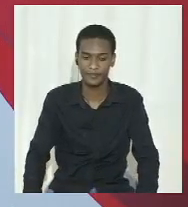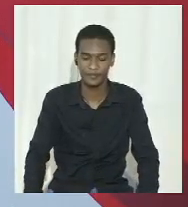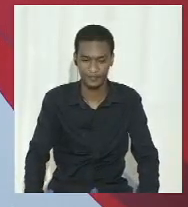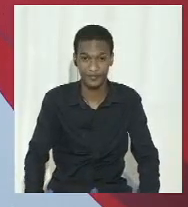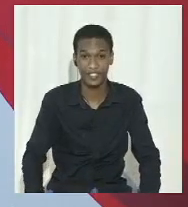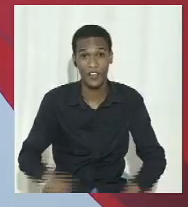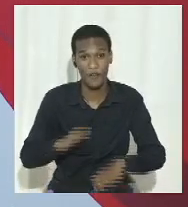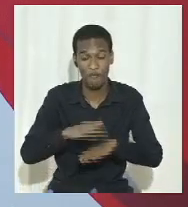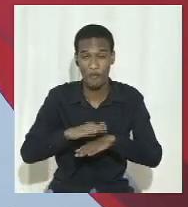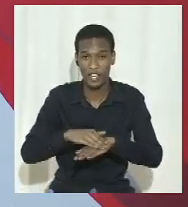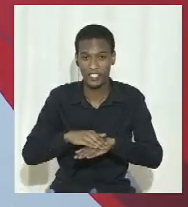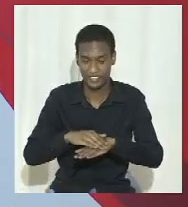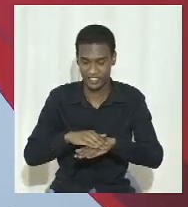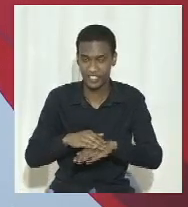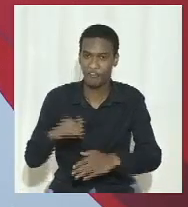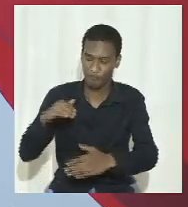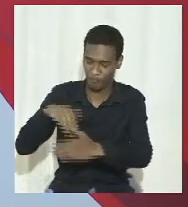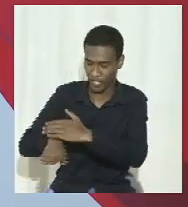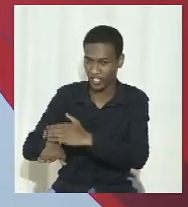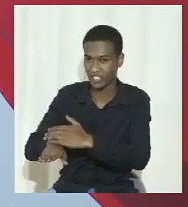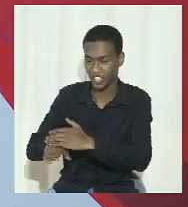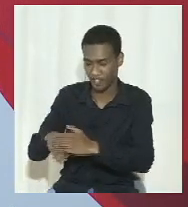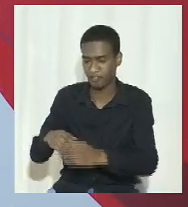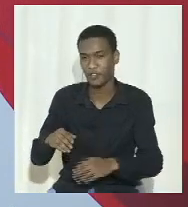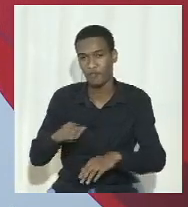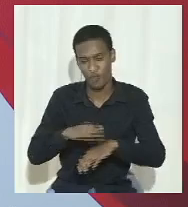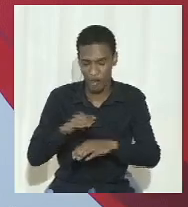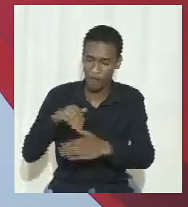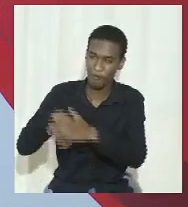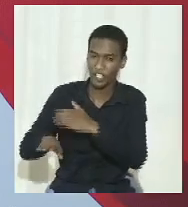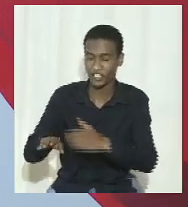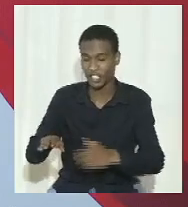Mahakasika ny fidirana ho mpianatra polisy pirenena taona